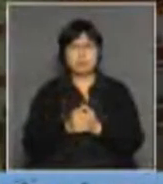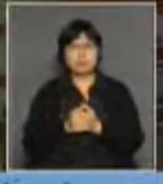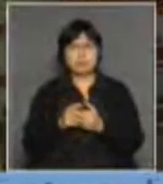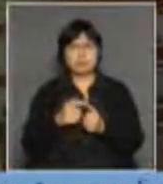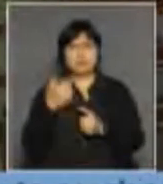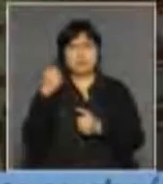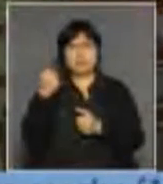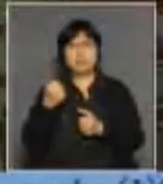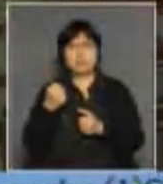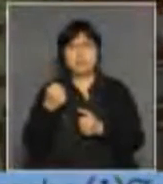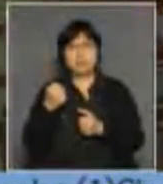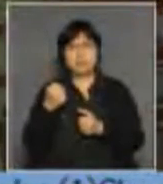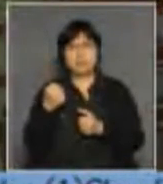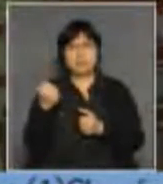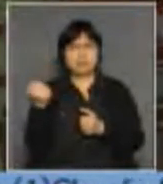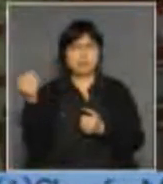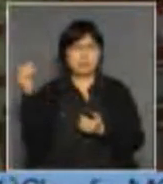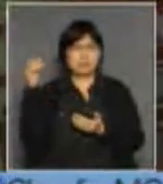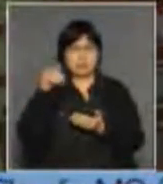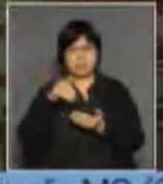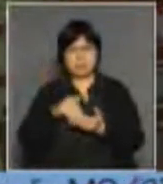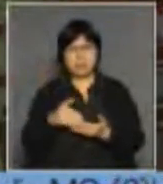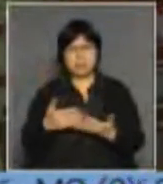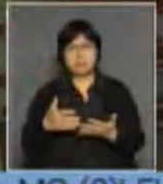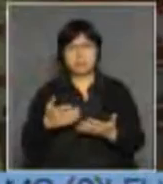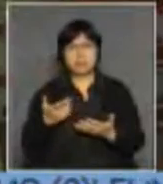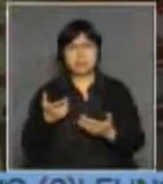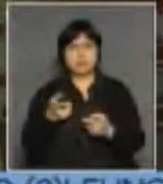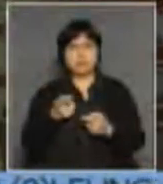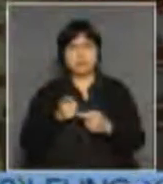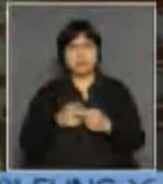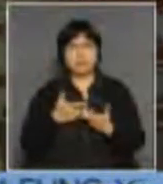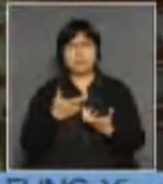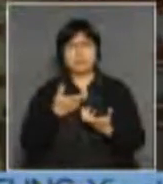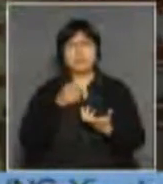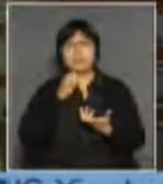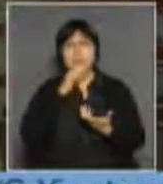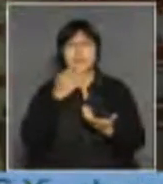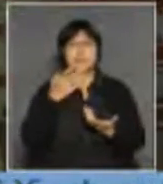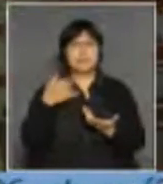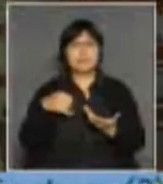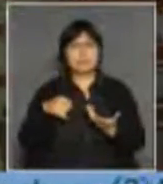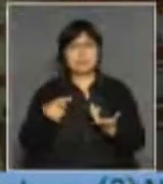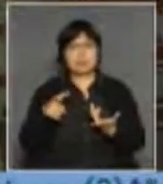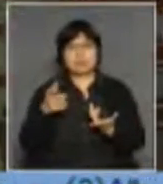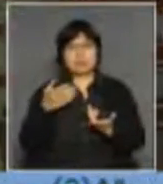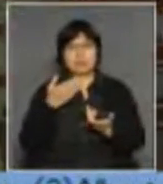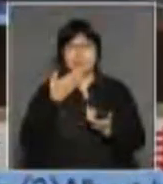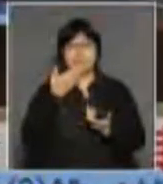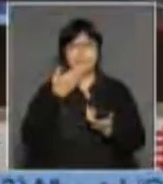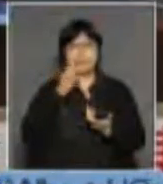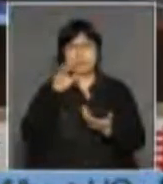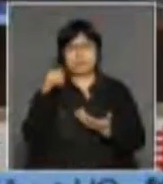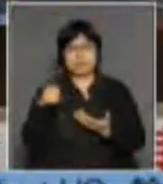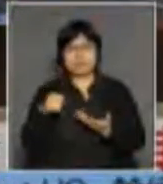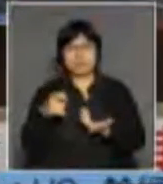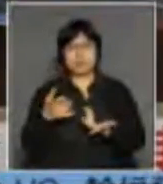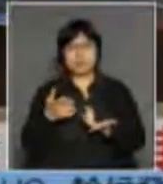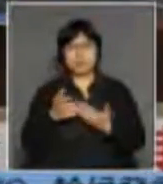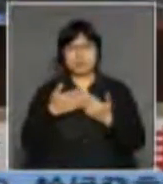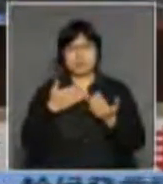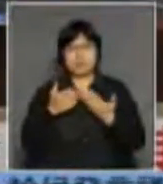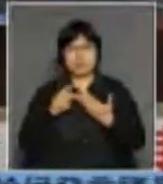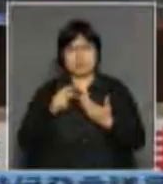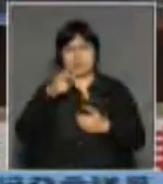主席，事到如今，真是腐朽可言，很多人都覺得無言以對，說不要將事